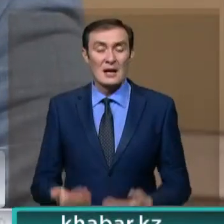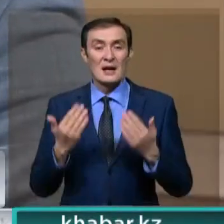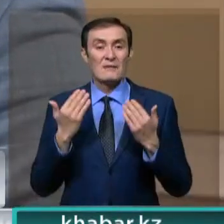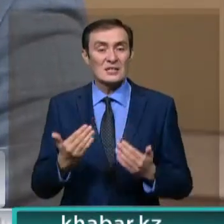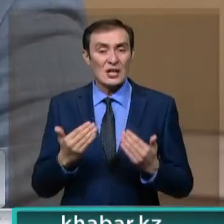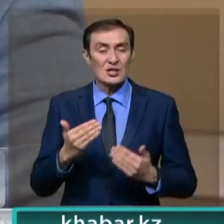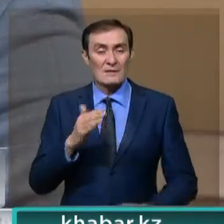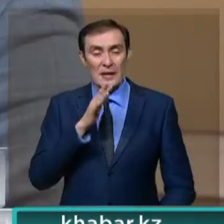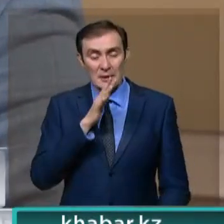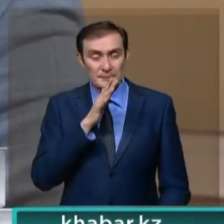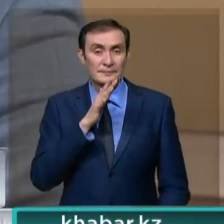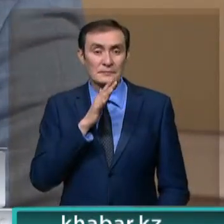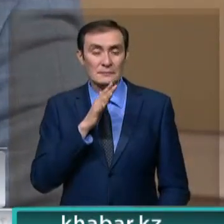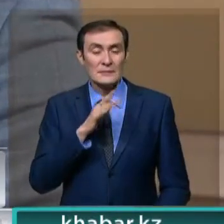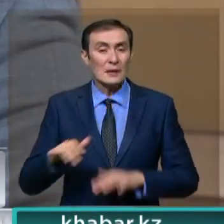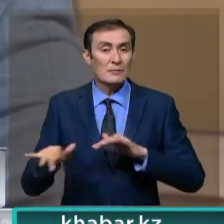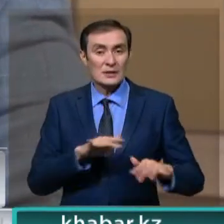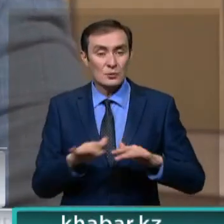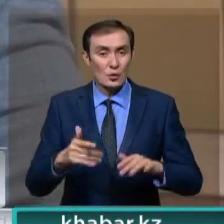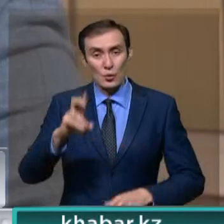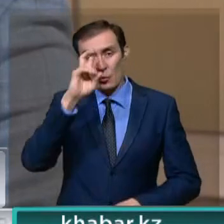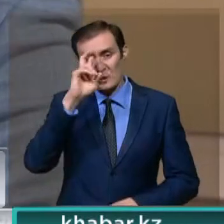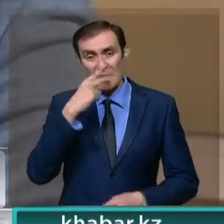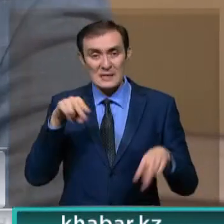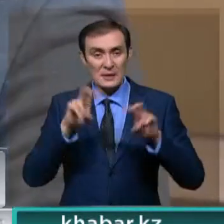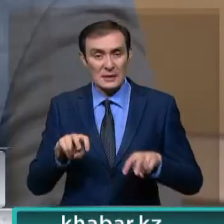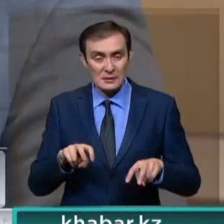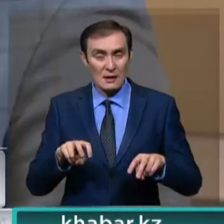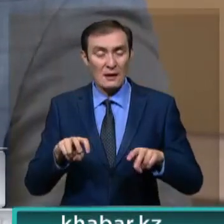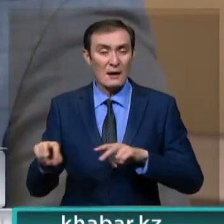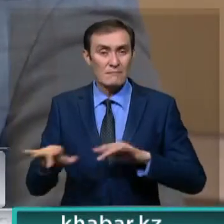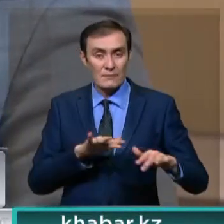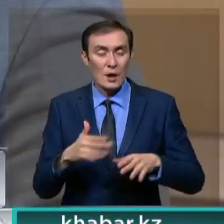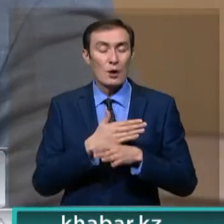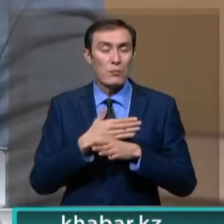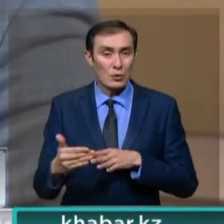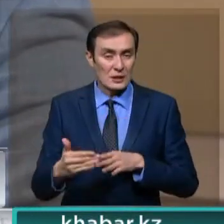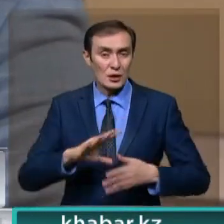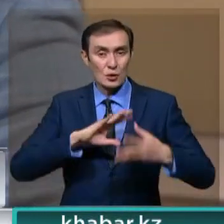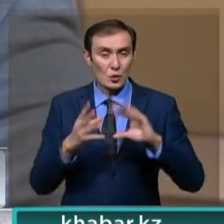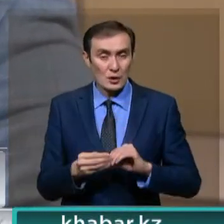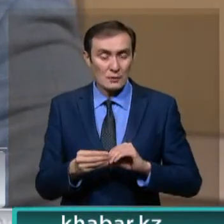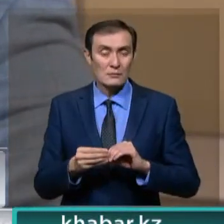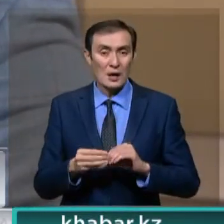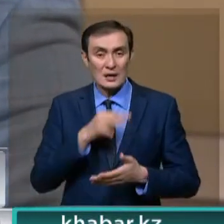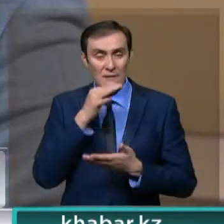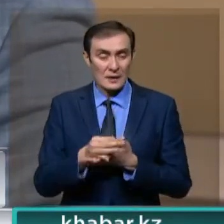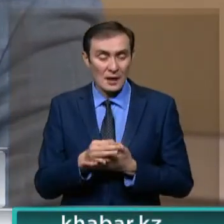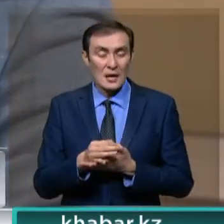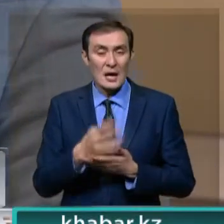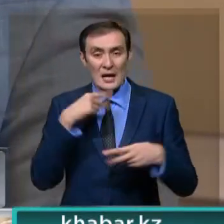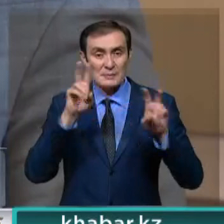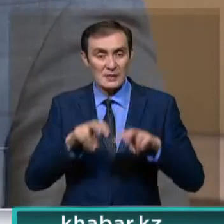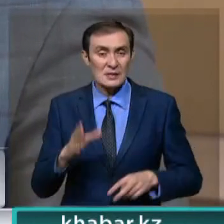время идет процедура прохождения госэкспертизы. По итогам получения заключения государственной